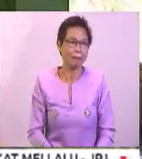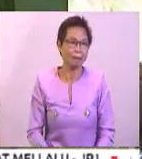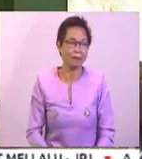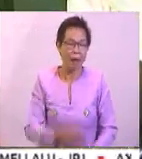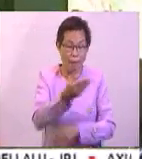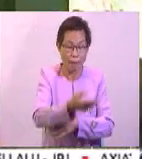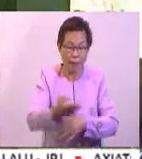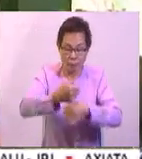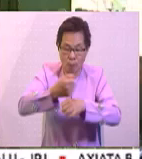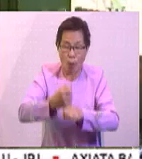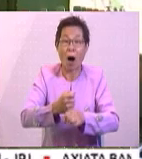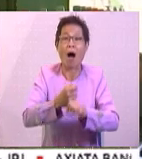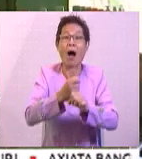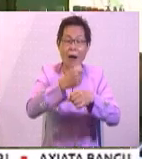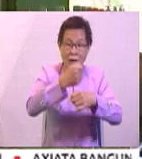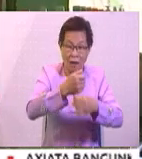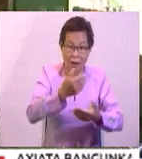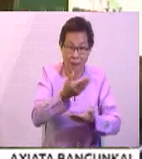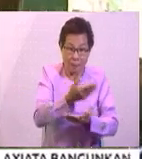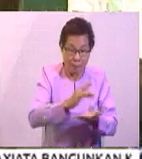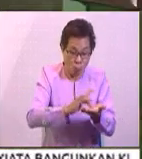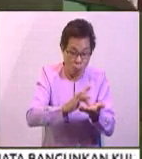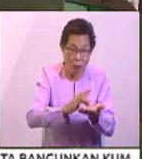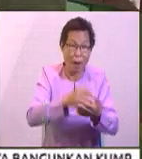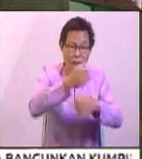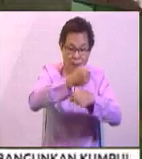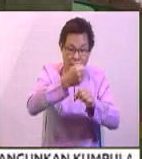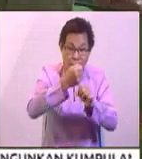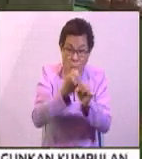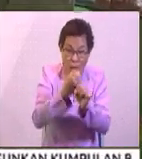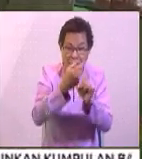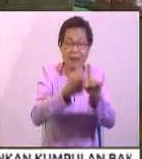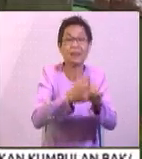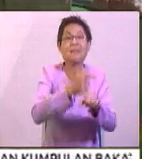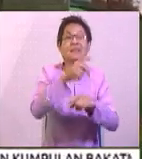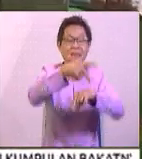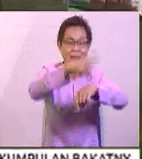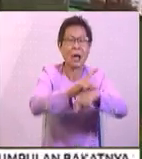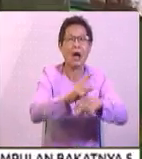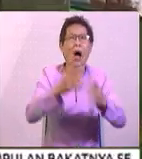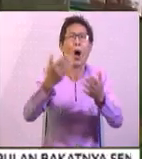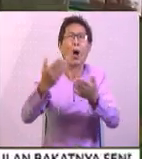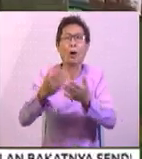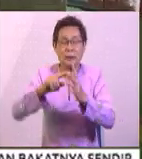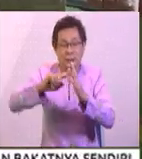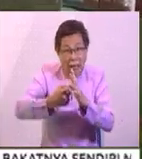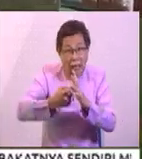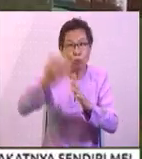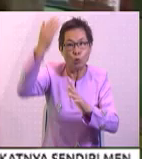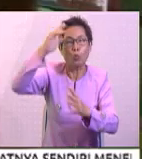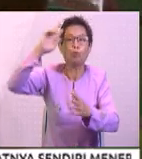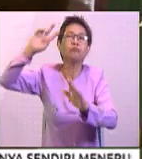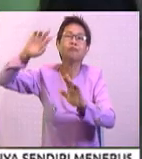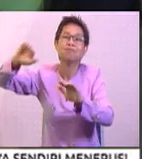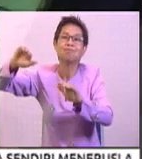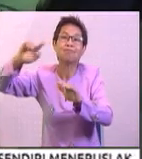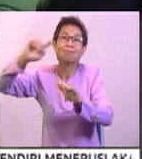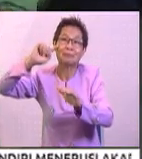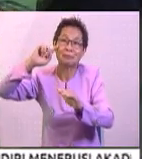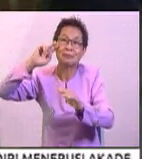Produk keluaran anak jati Langkawi ini pada peringkat awal hanya dikenali di Pulau Legenda ini.